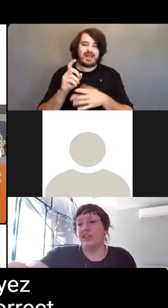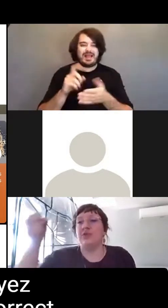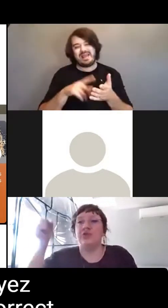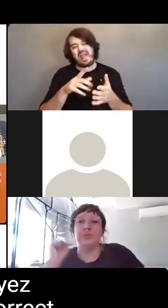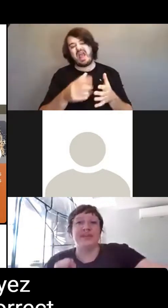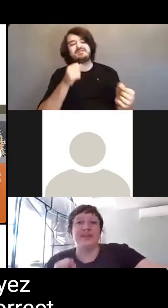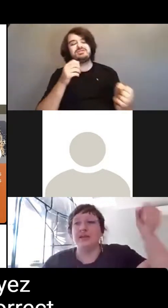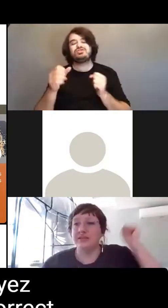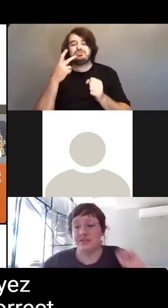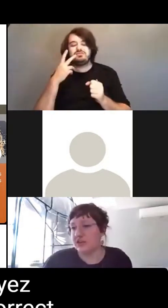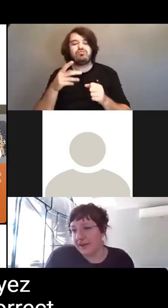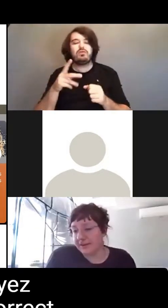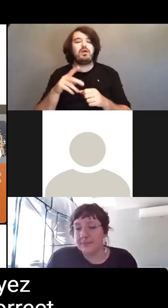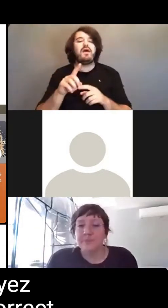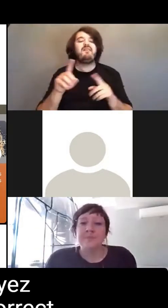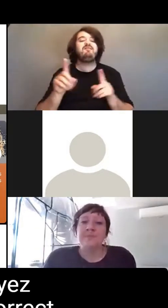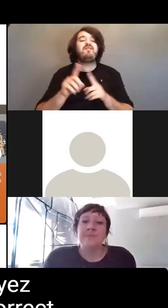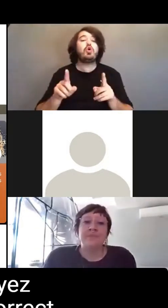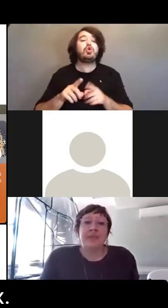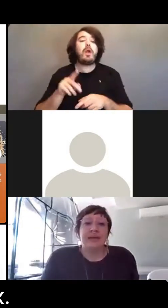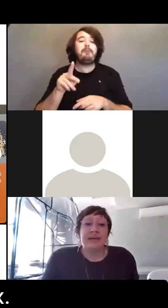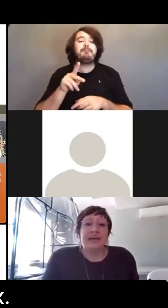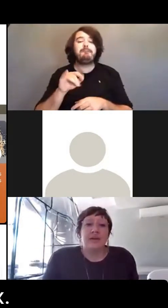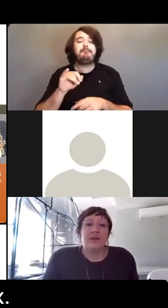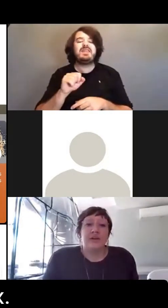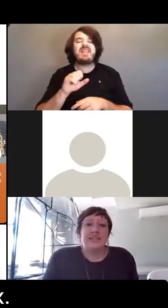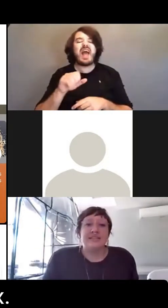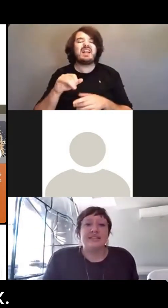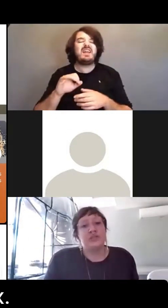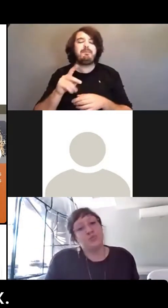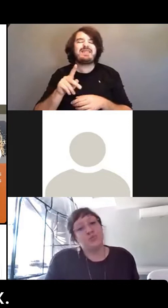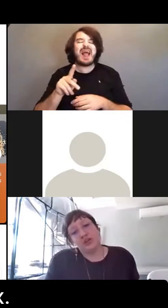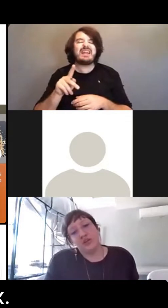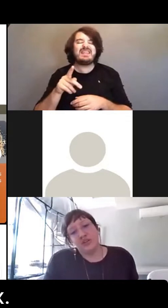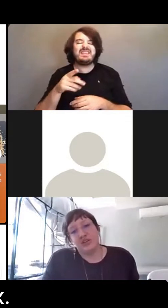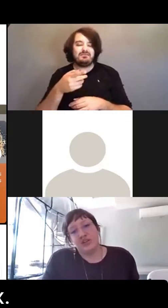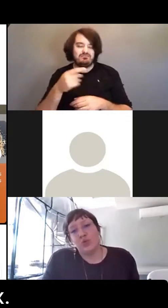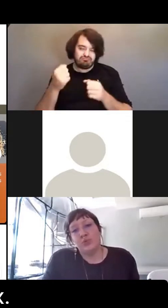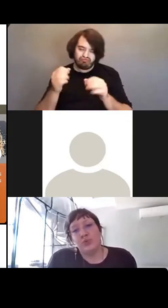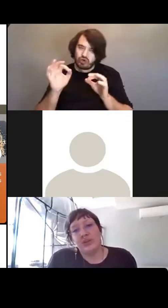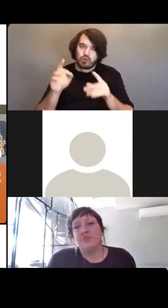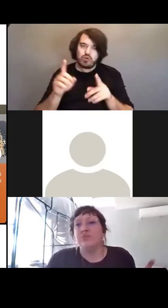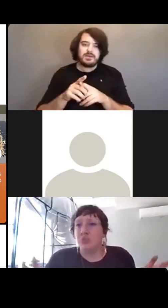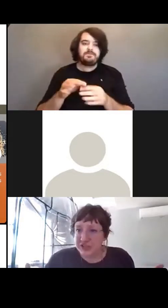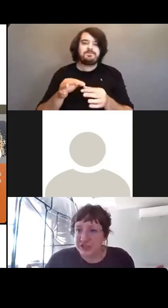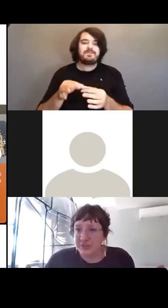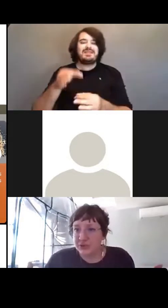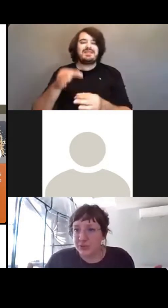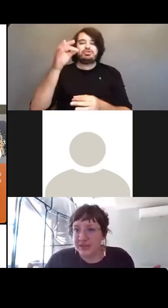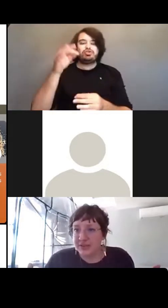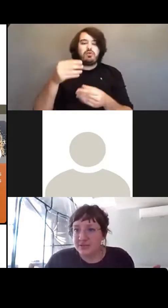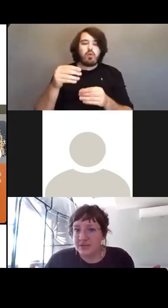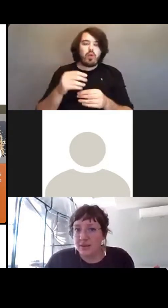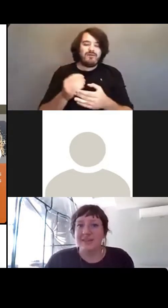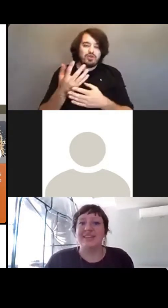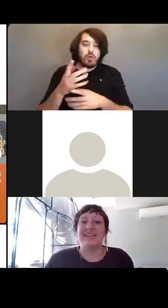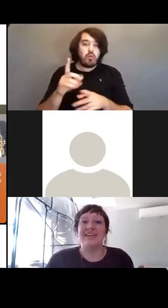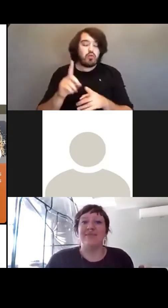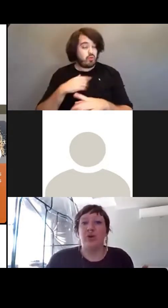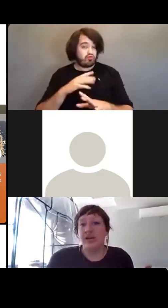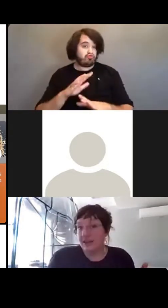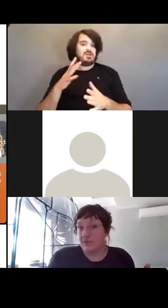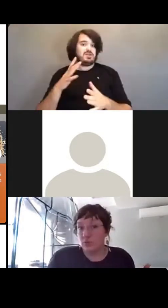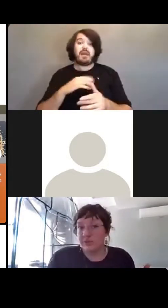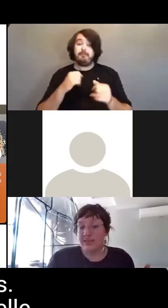là, vous voyez des feuilles de pissenlit, ça c'est correct. Et des tiges molles de végétaux. Puis, moi, j'étais bien surprise, mais